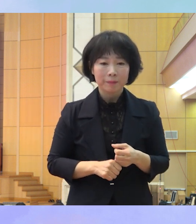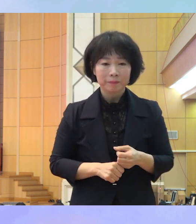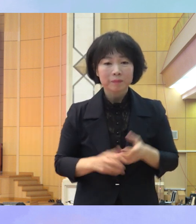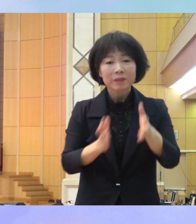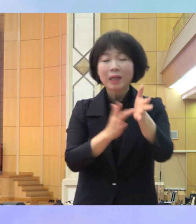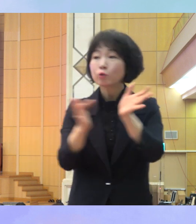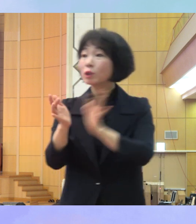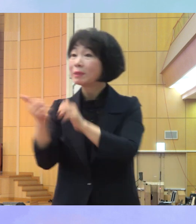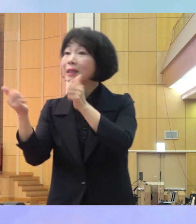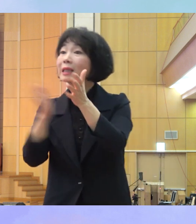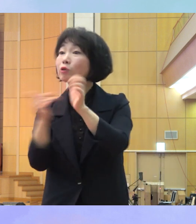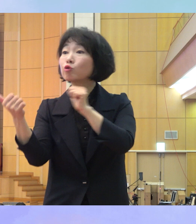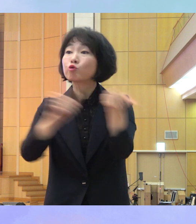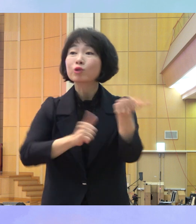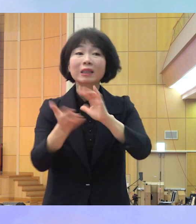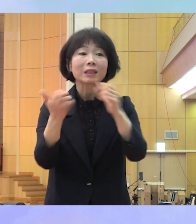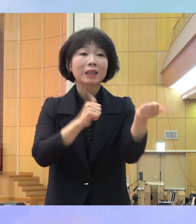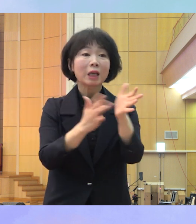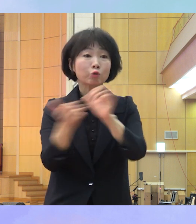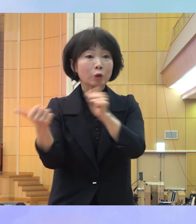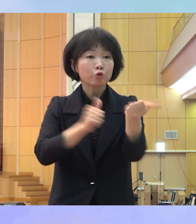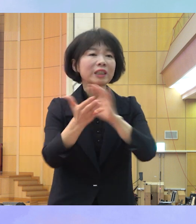전에